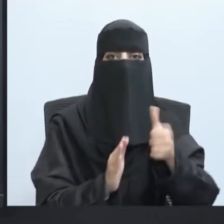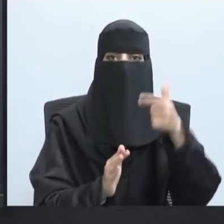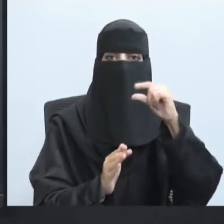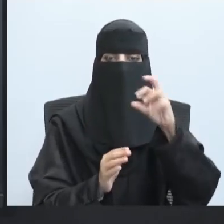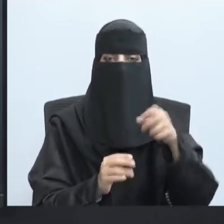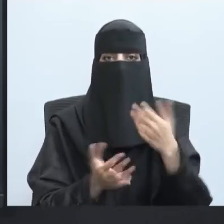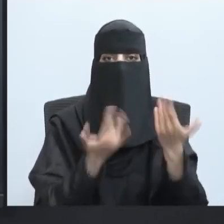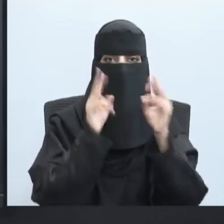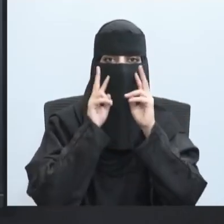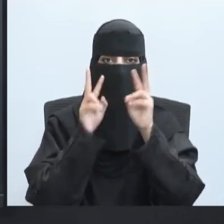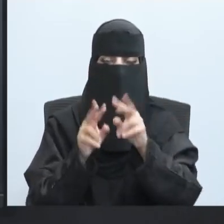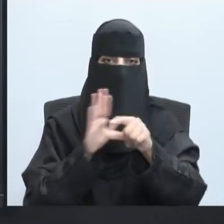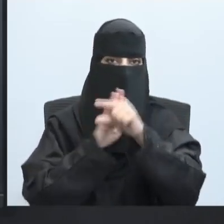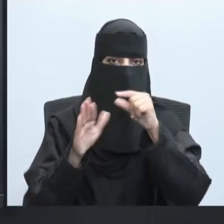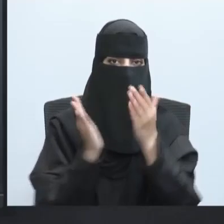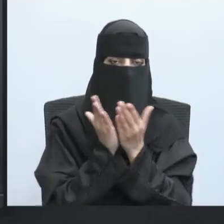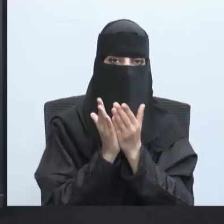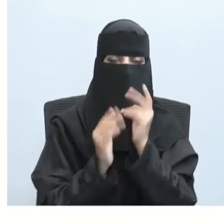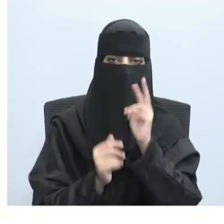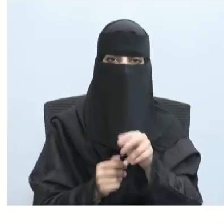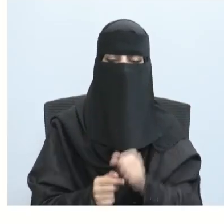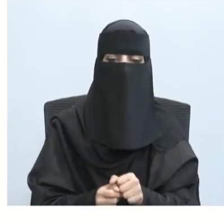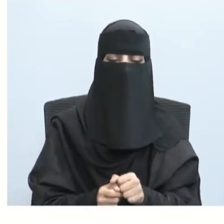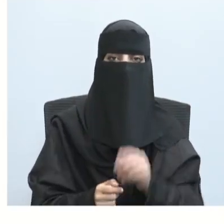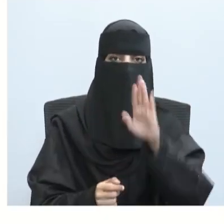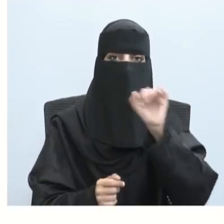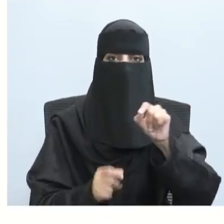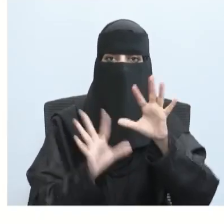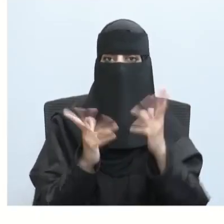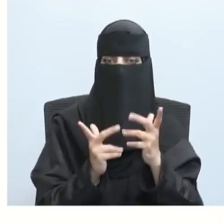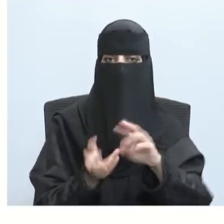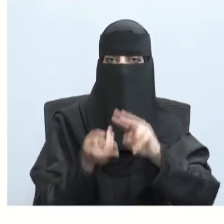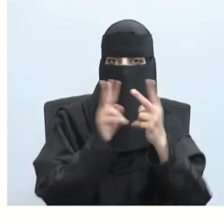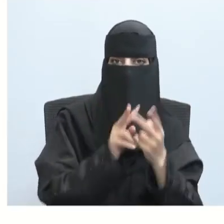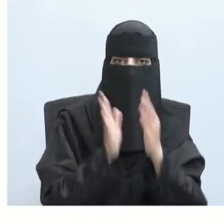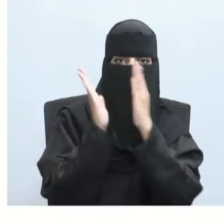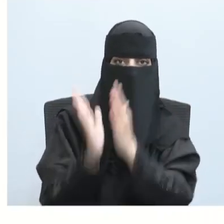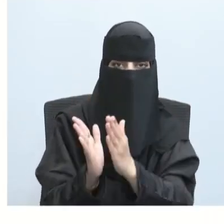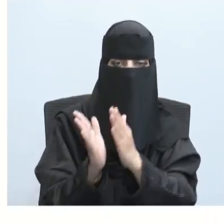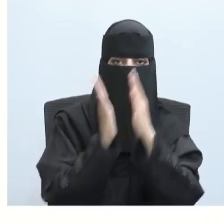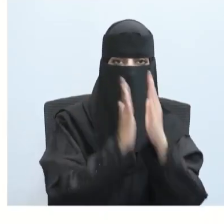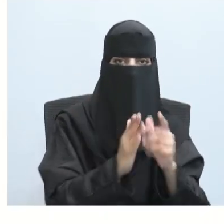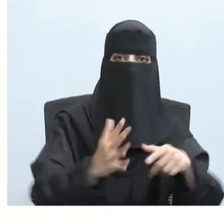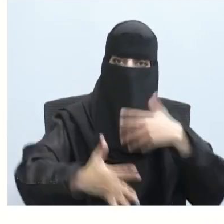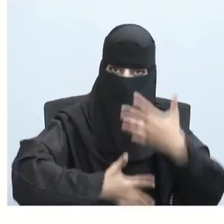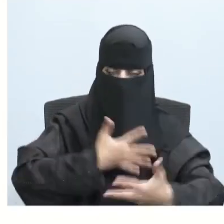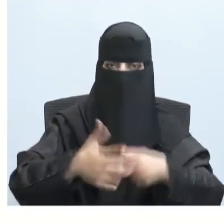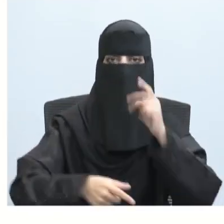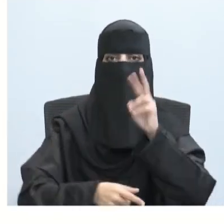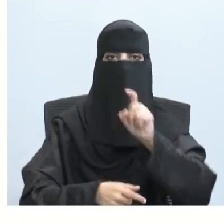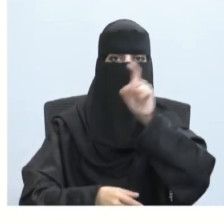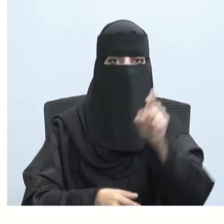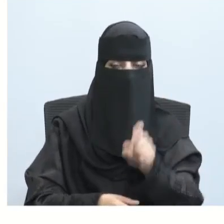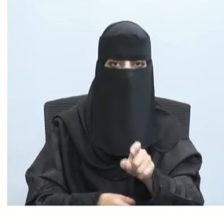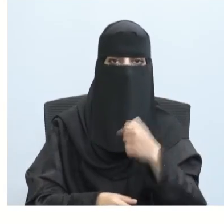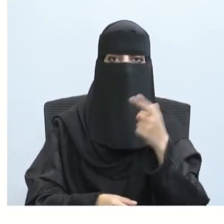دعونا نشاهد عنوان درسنا لهذا اليوم كيف تتغير حاله الماده ونحاول من هذا السؤال